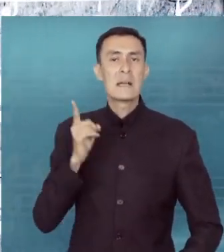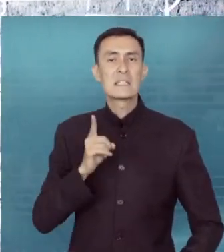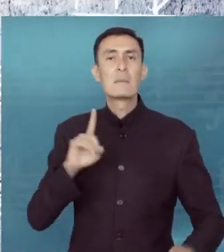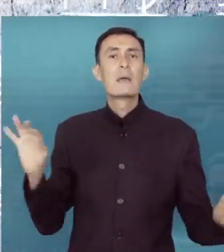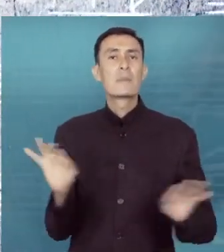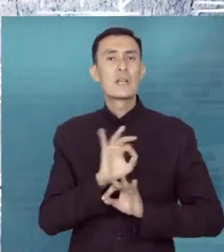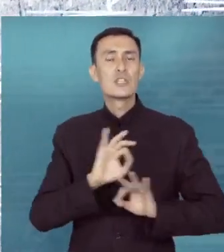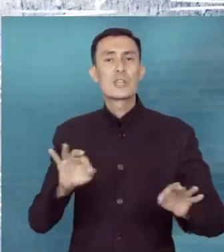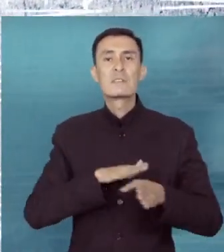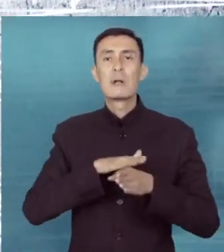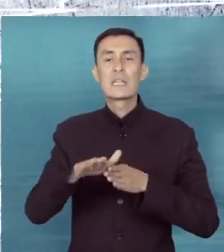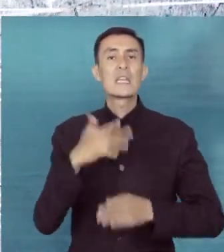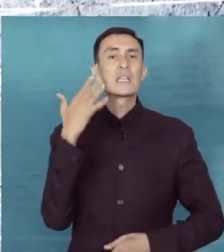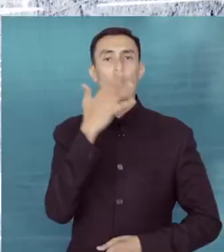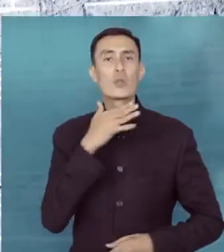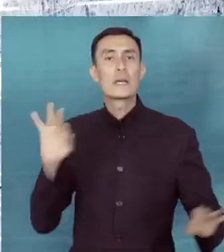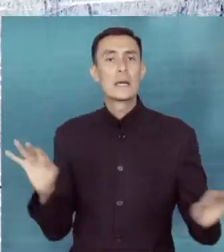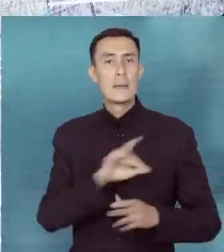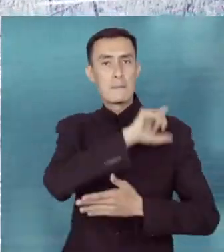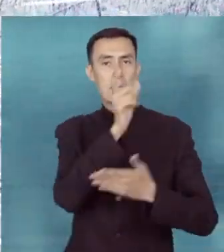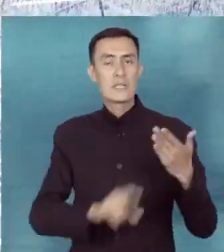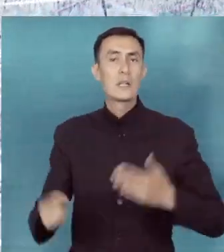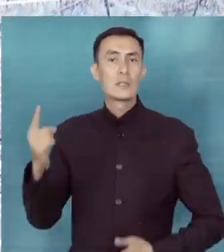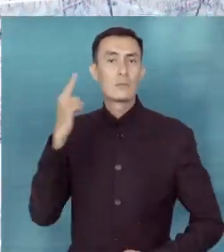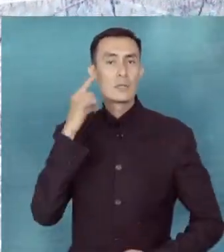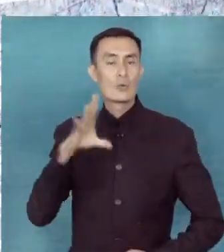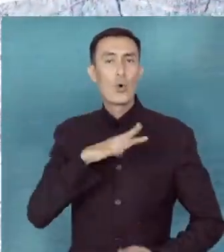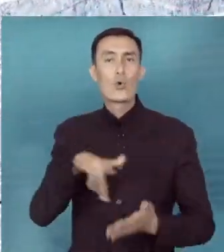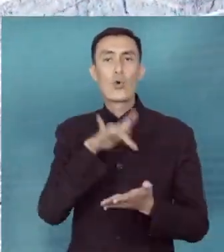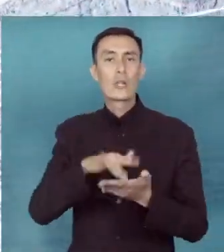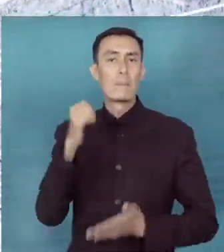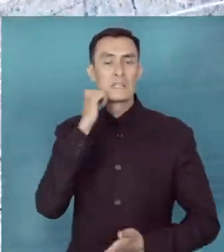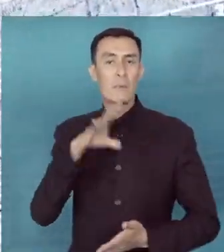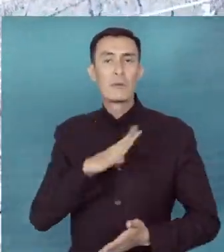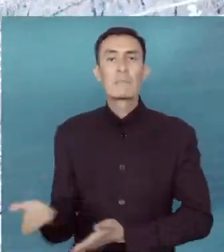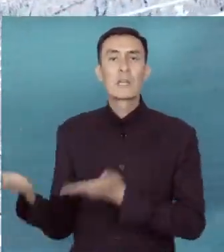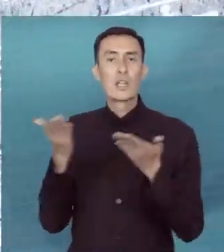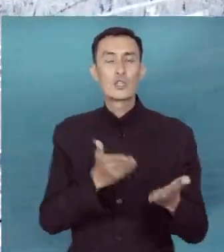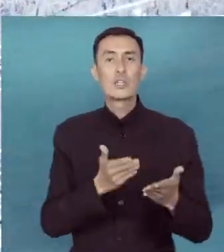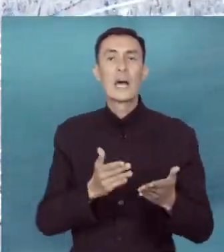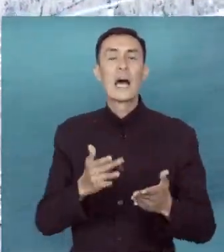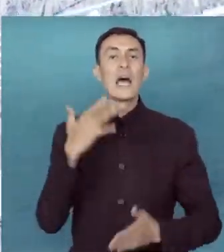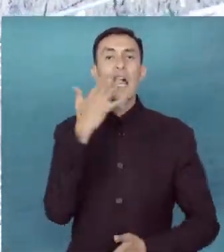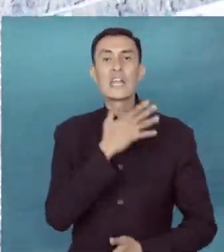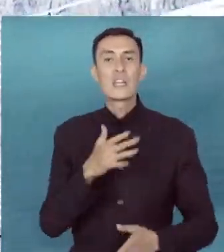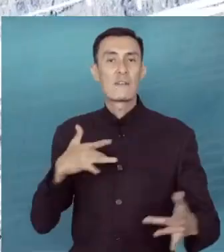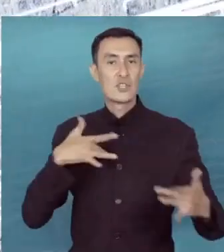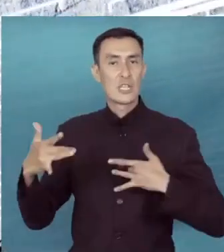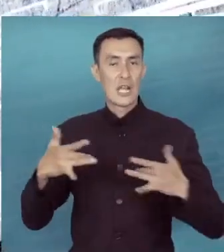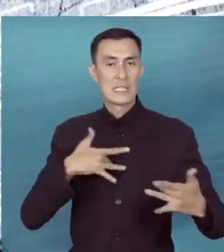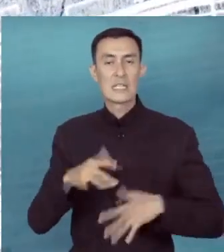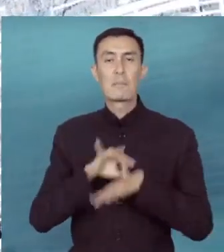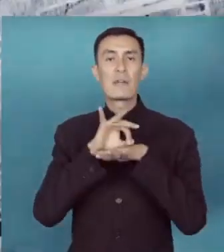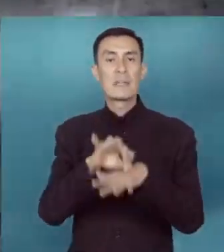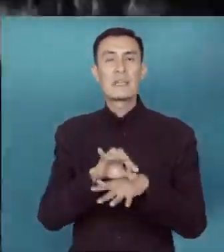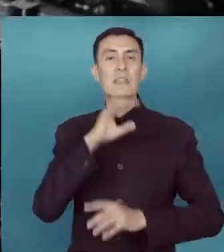его мастерском, мелодичном исполнении народных произведений дошел до Москвы. Вскоре он получил приглашение на